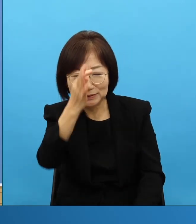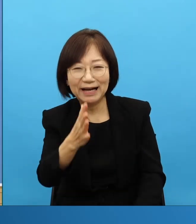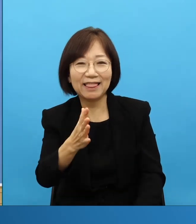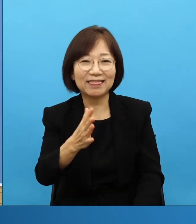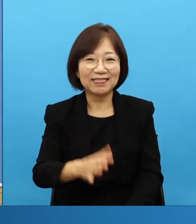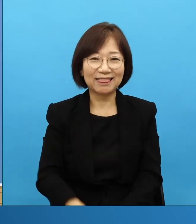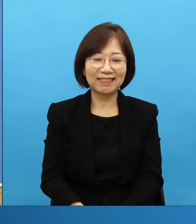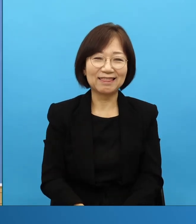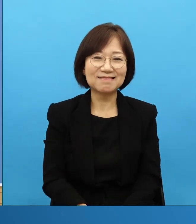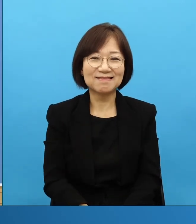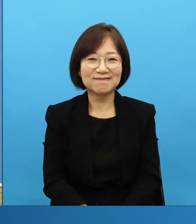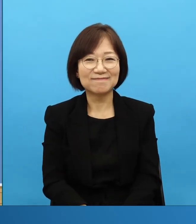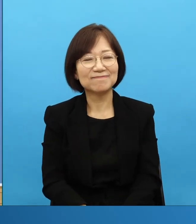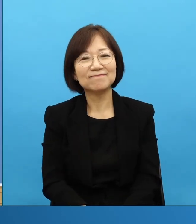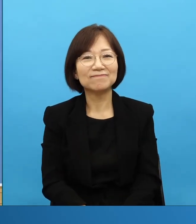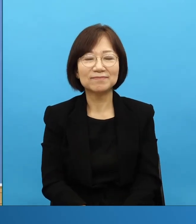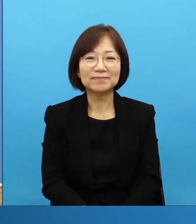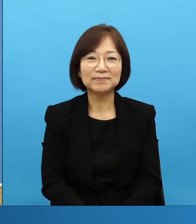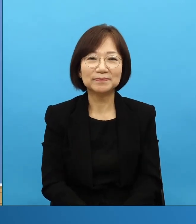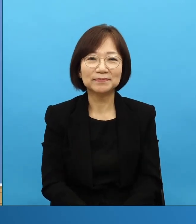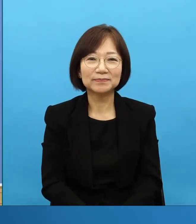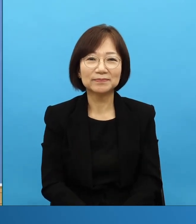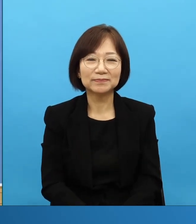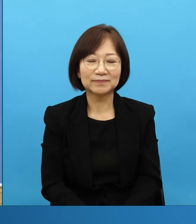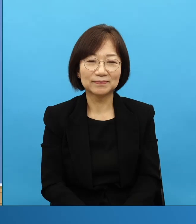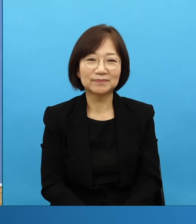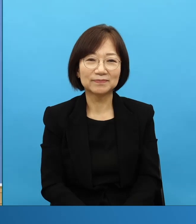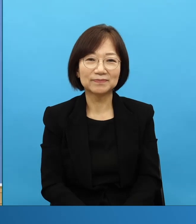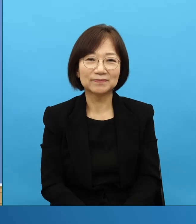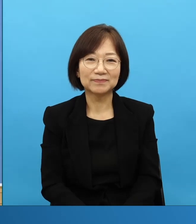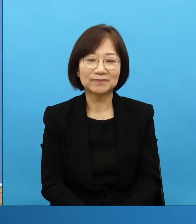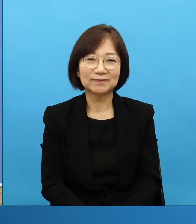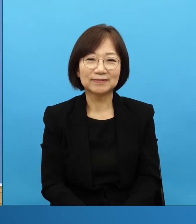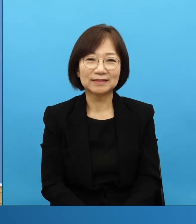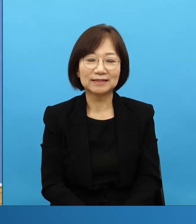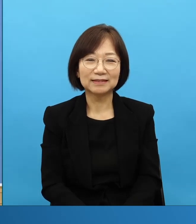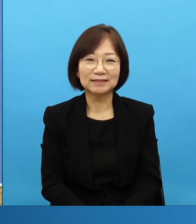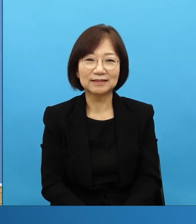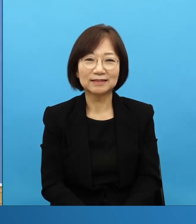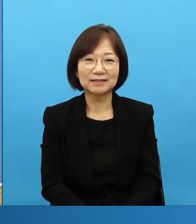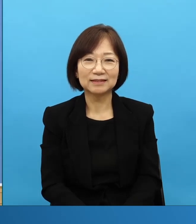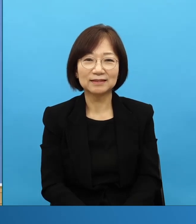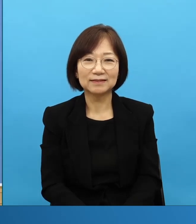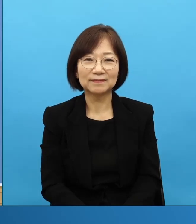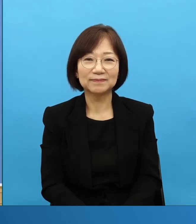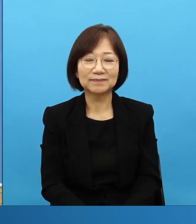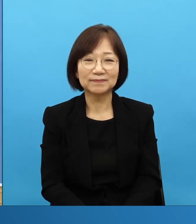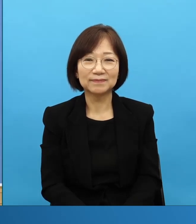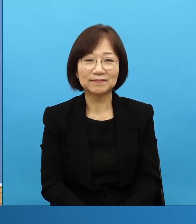had to postpone it for about a month. 그런 사람들 많습니다. But there's so many people like that. 우리가 이게